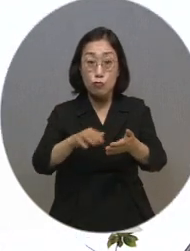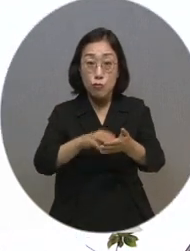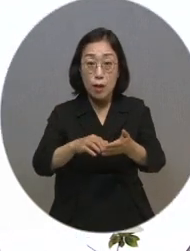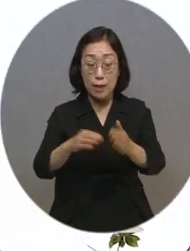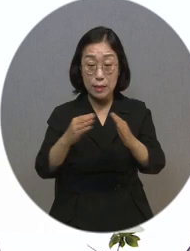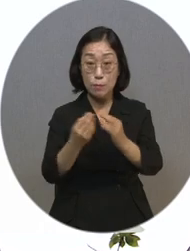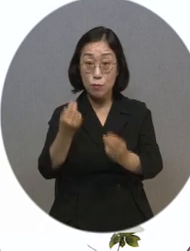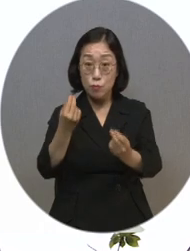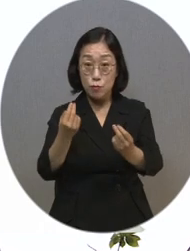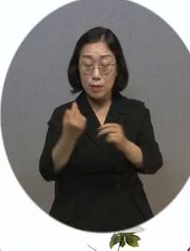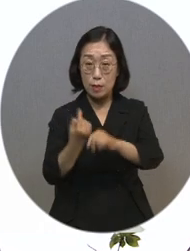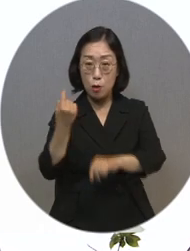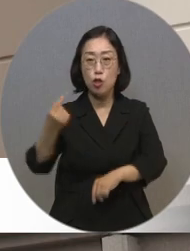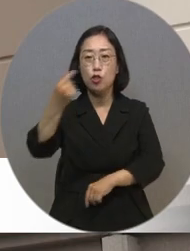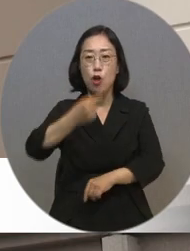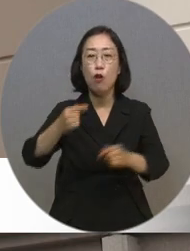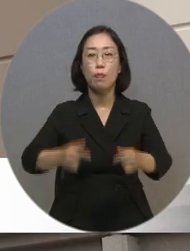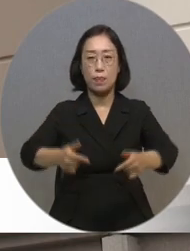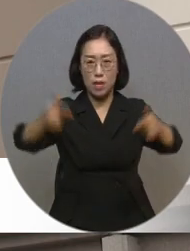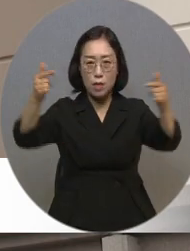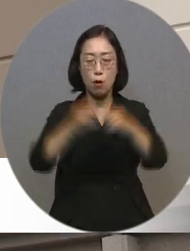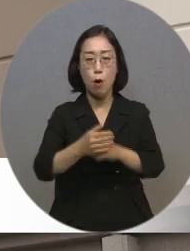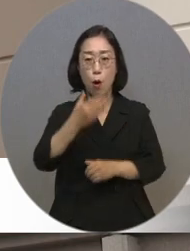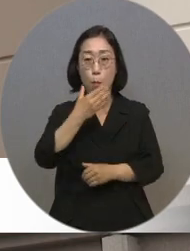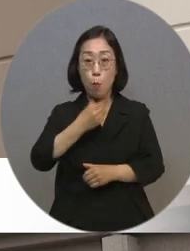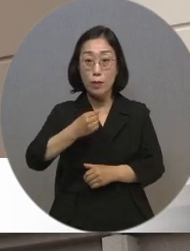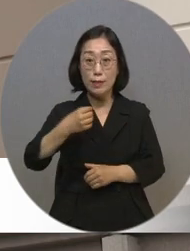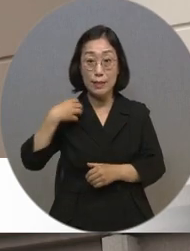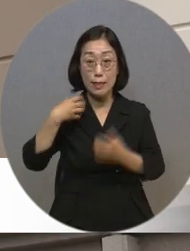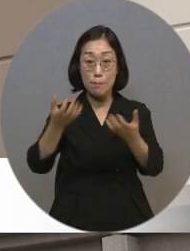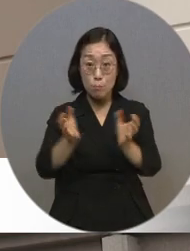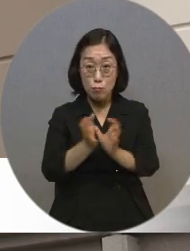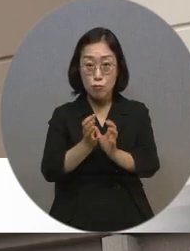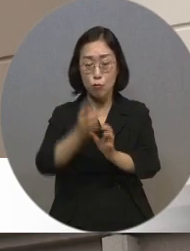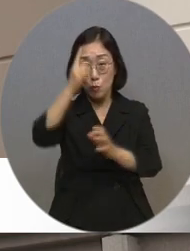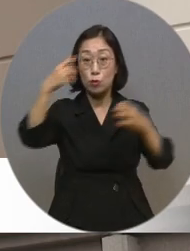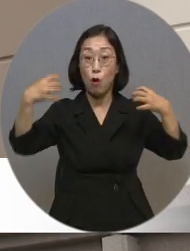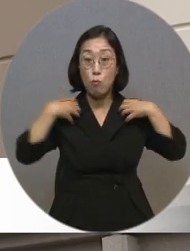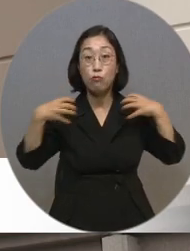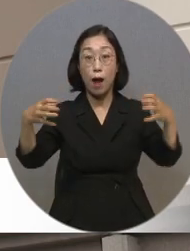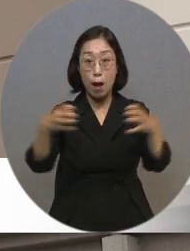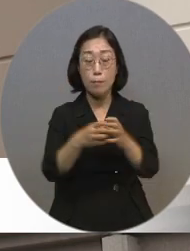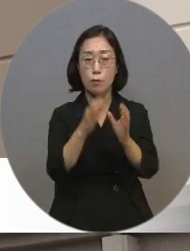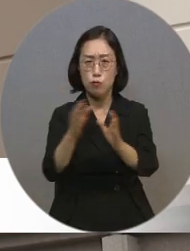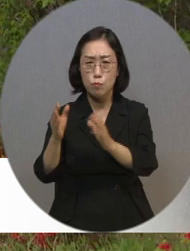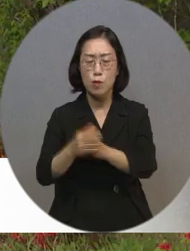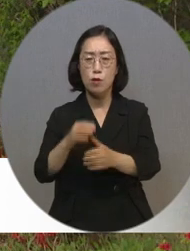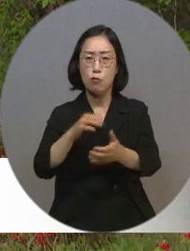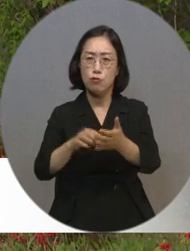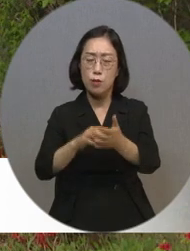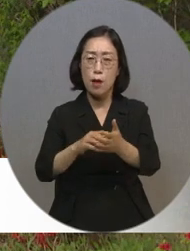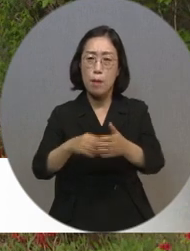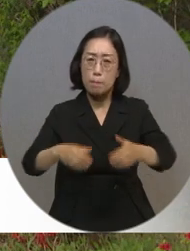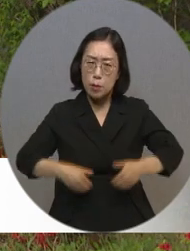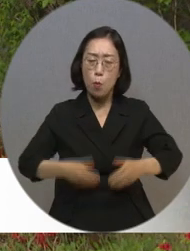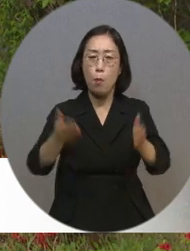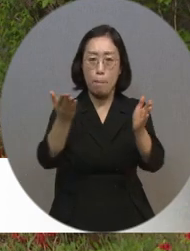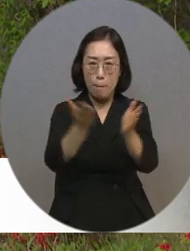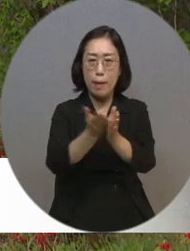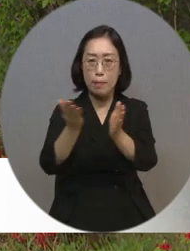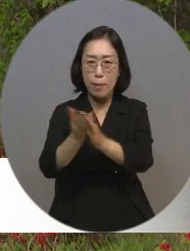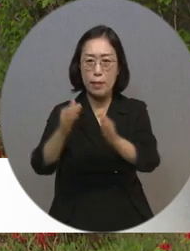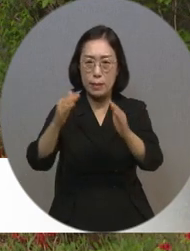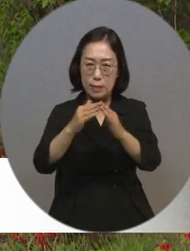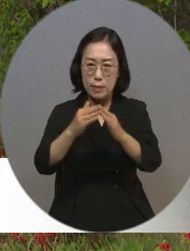지난해보다 가구 늘리고 보건복지부와 문화체육 관광부와 협업해 더 많은 수요자 맞춤형 주택을